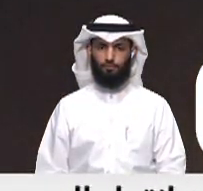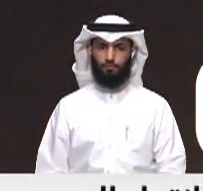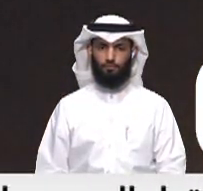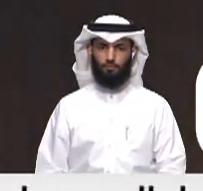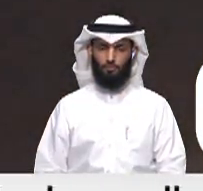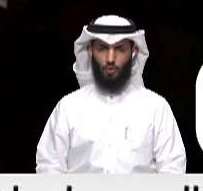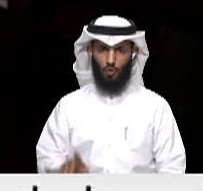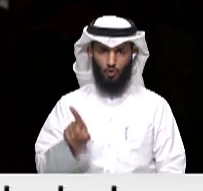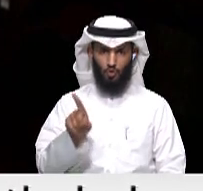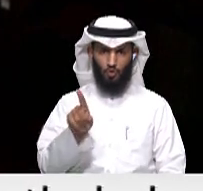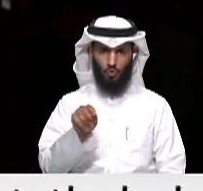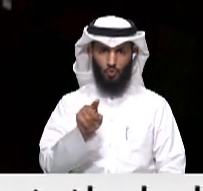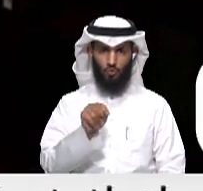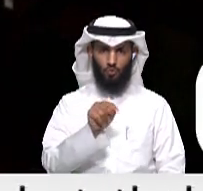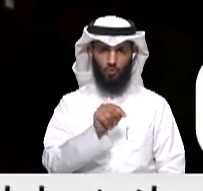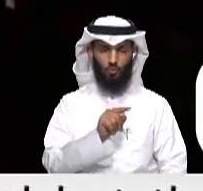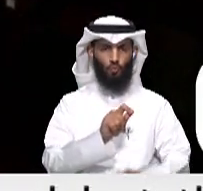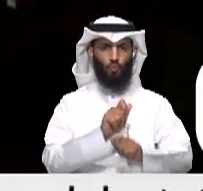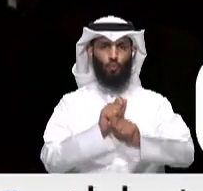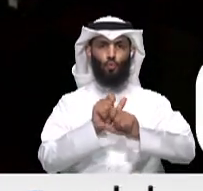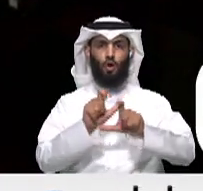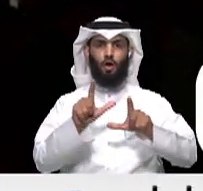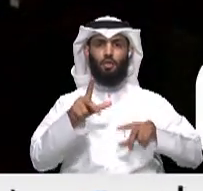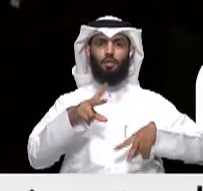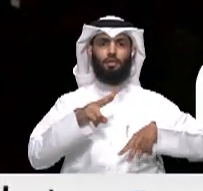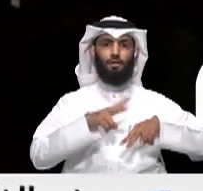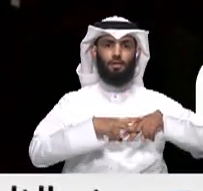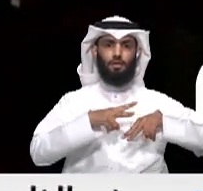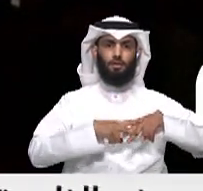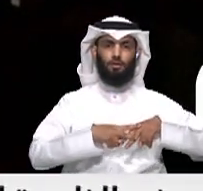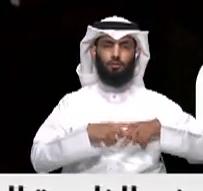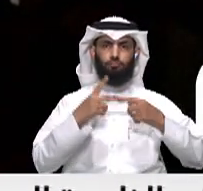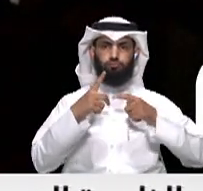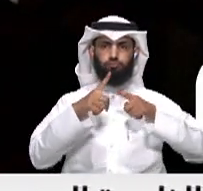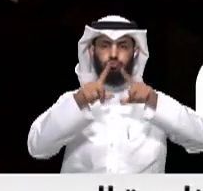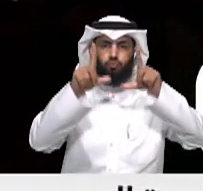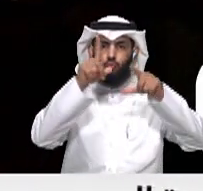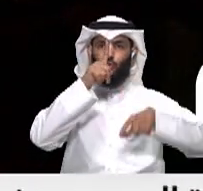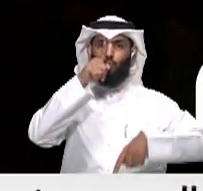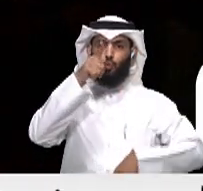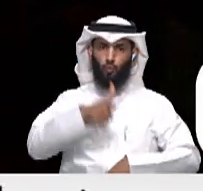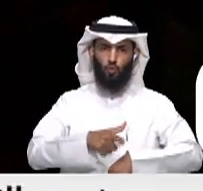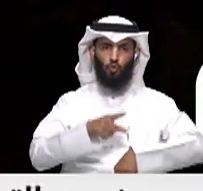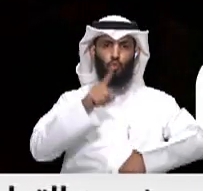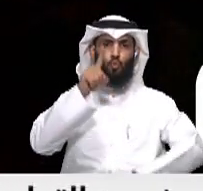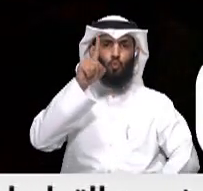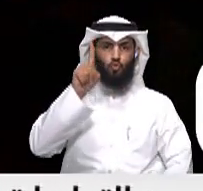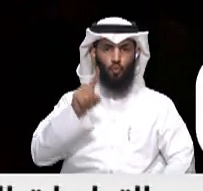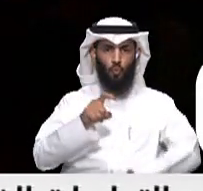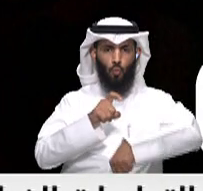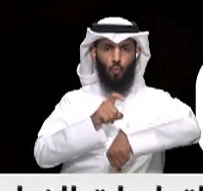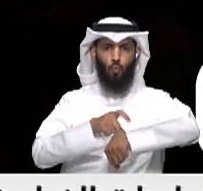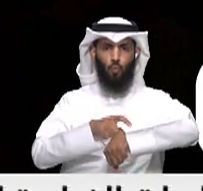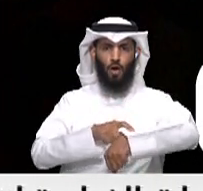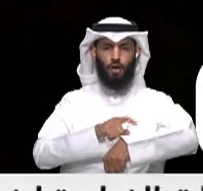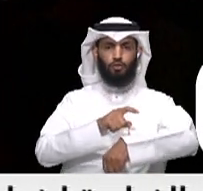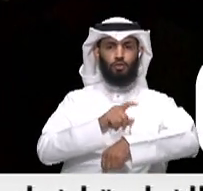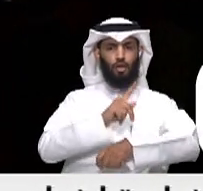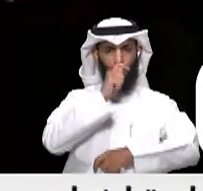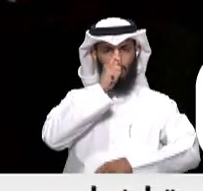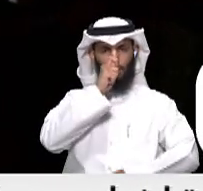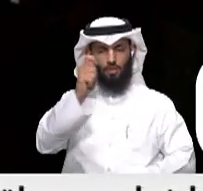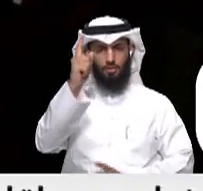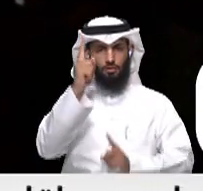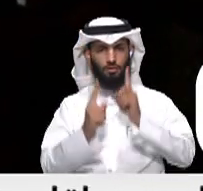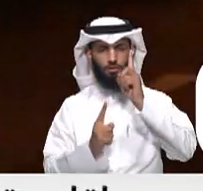أيام الرد هو الاسم الذي أطلقه الاحتلال الإسرائيلي على الغارات التي شنها على إيران فجر اليوم، حيث شنت